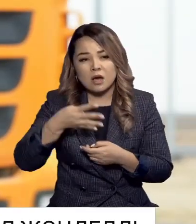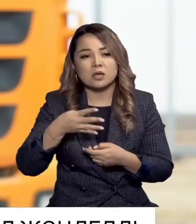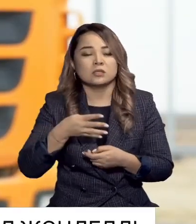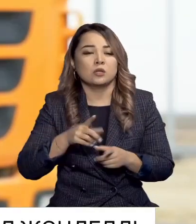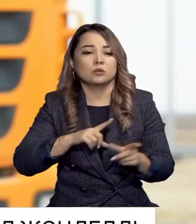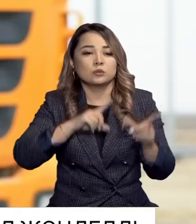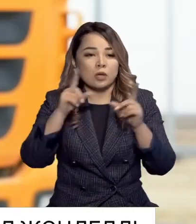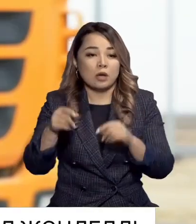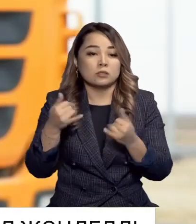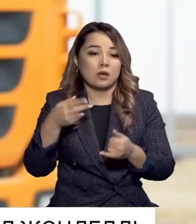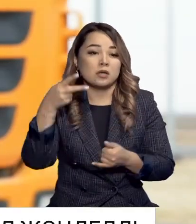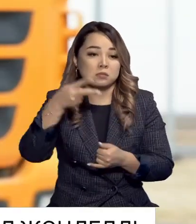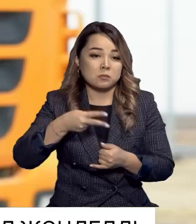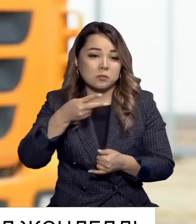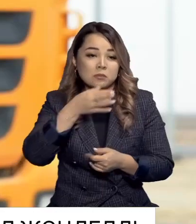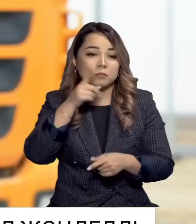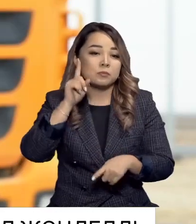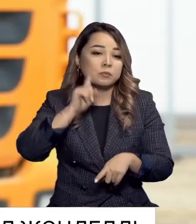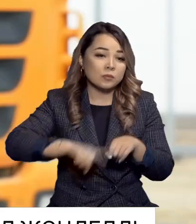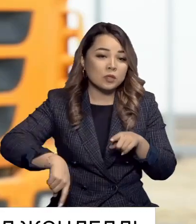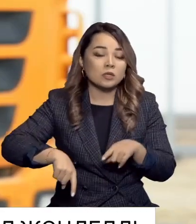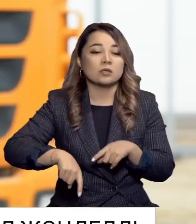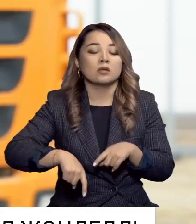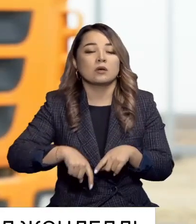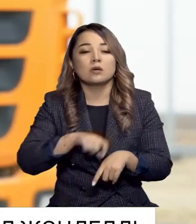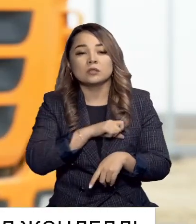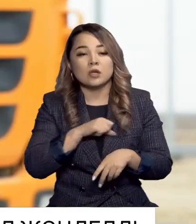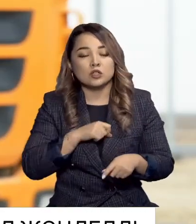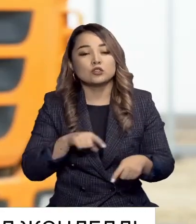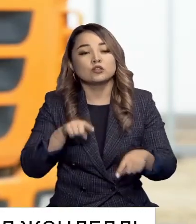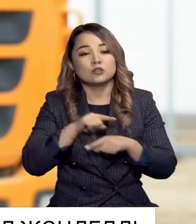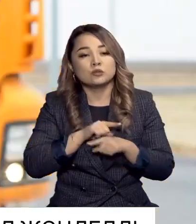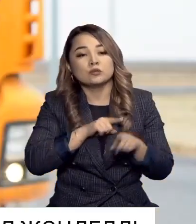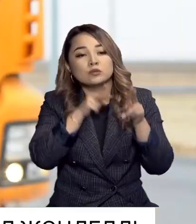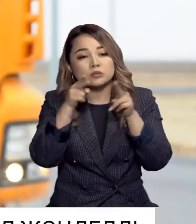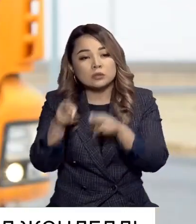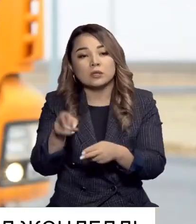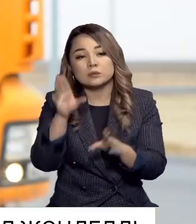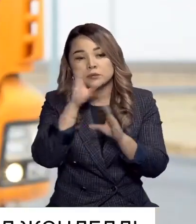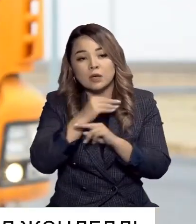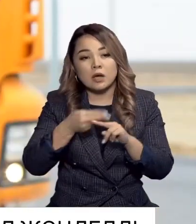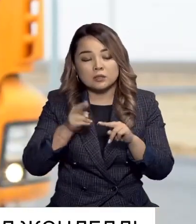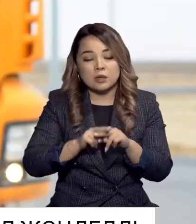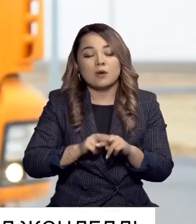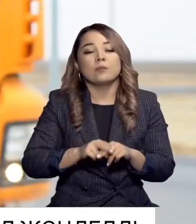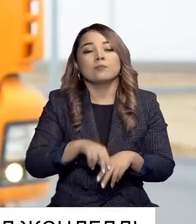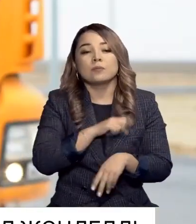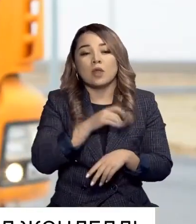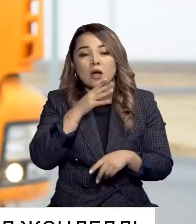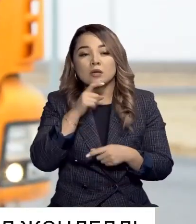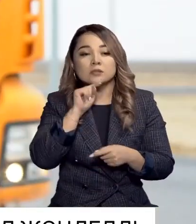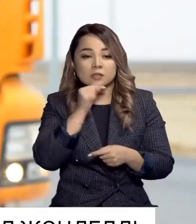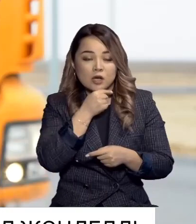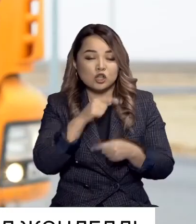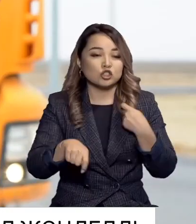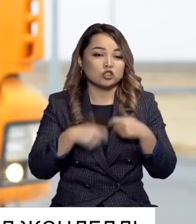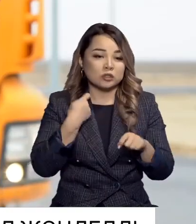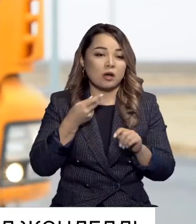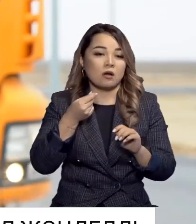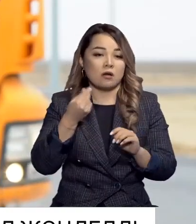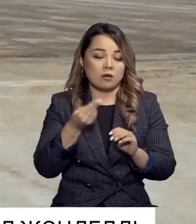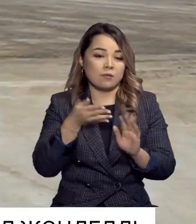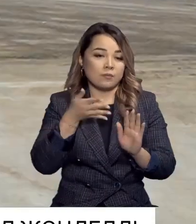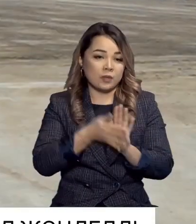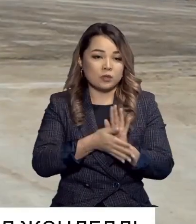қазір 2 сағат, 1,5 сағатта жететін жерімізге жетіп аламыз. Уақыт үнемдейміз. Шығынымызды аз, біраз